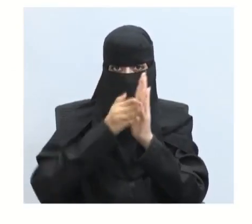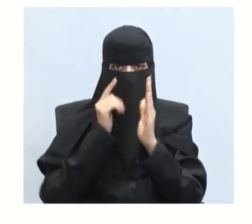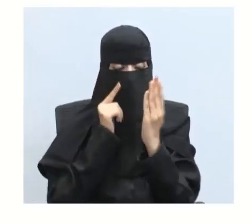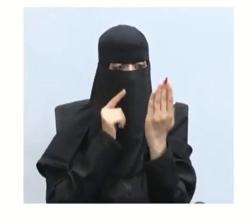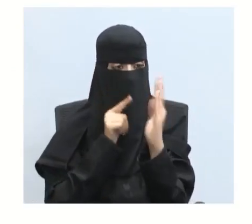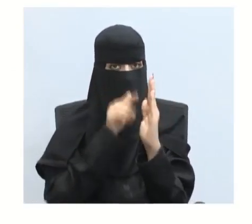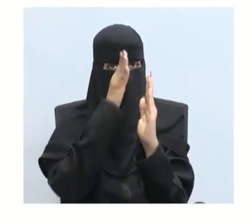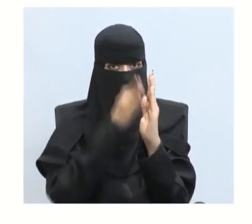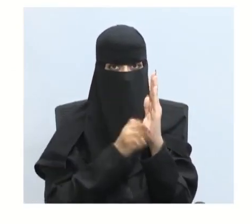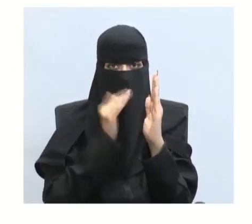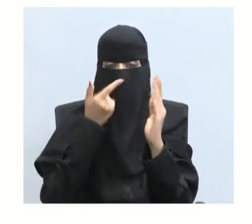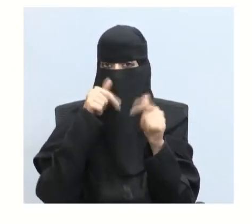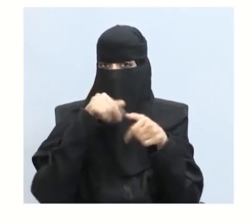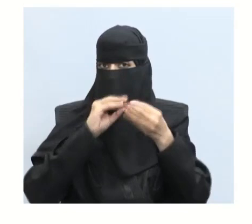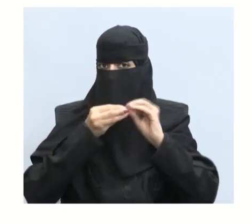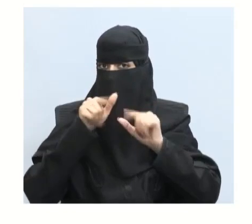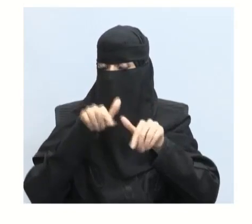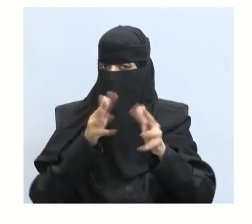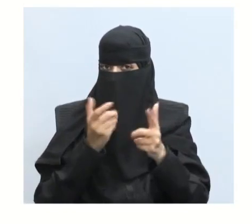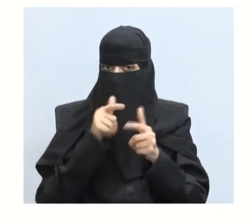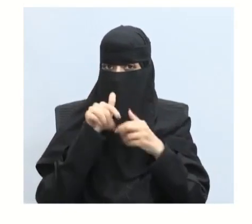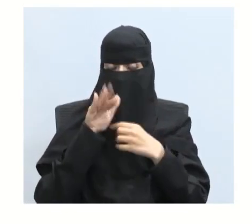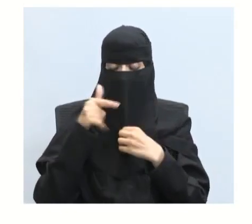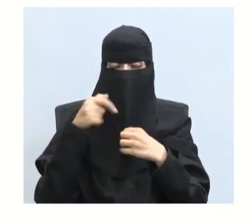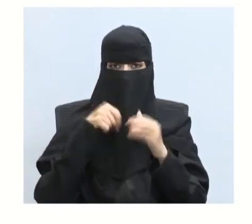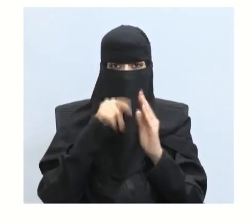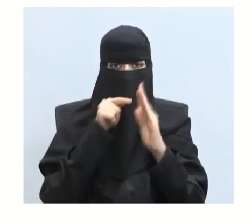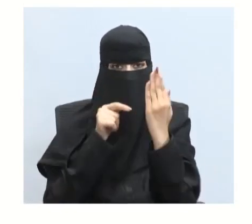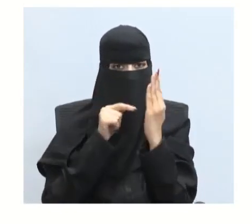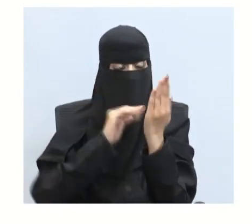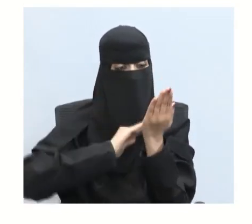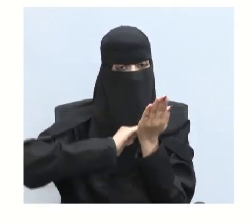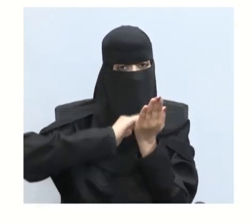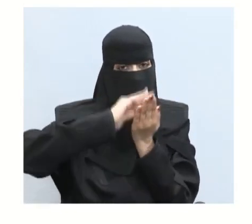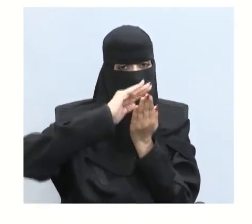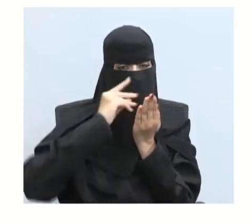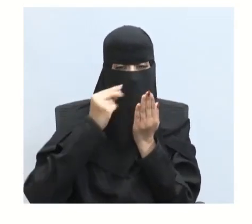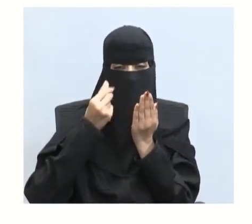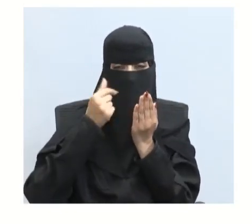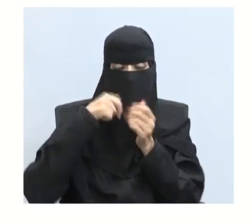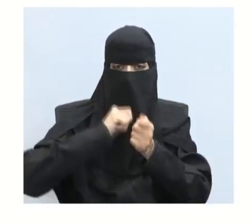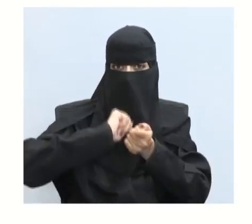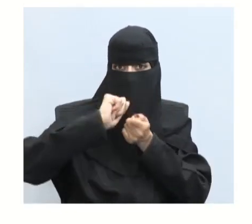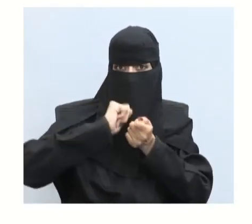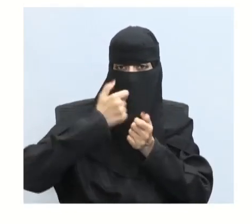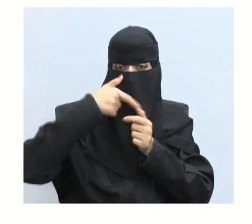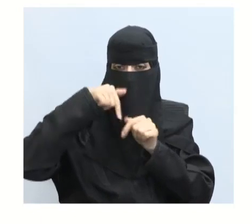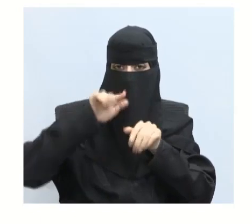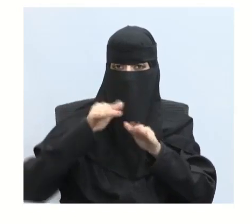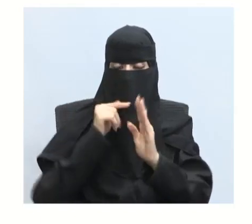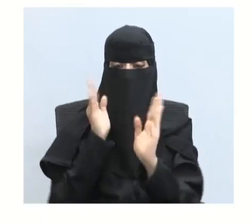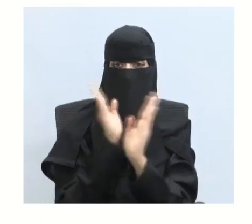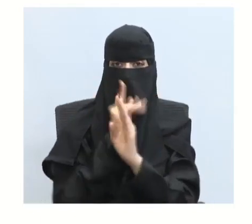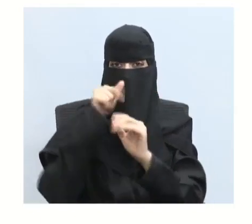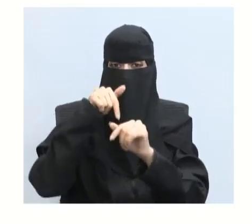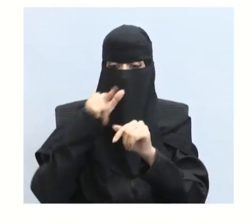المستويه كانت عباره عن ماذا عزيزي الطالب نعم احسنت كانت عباره عن سطح املس مسقول يحدث انعكاس